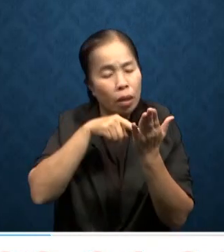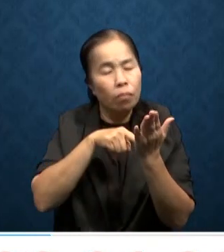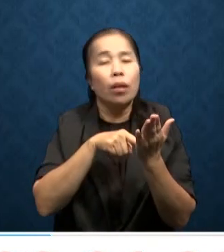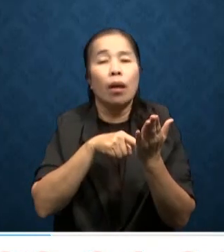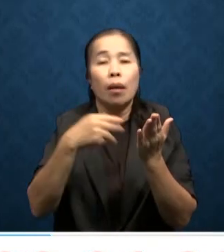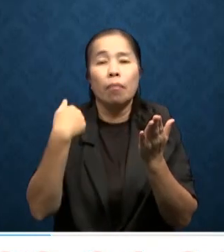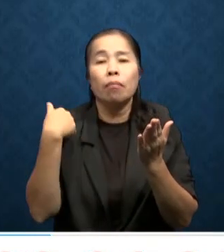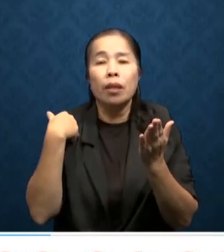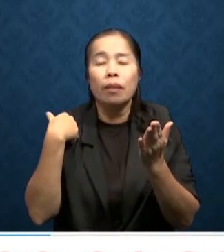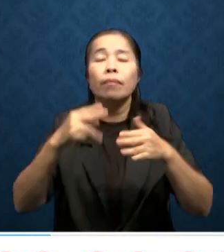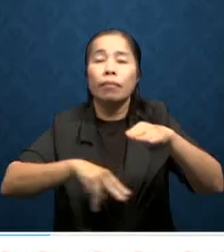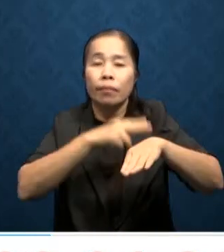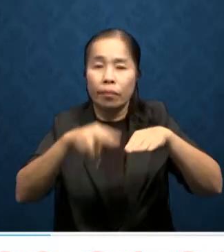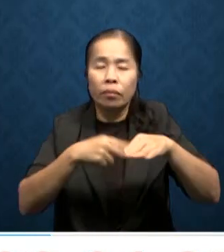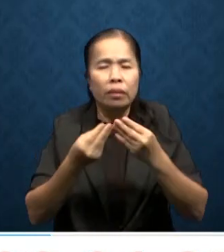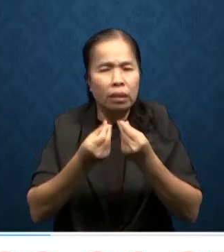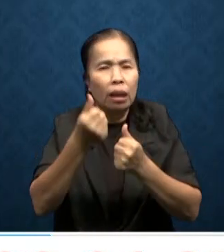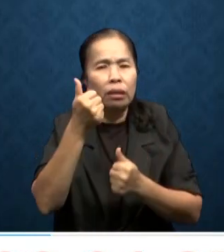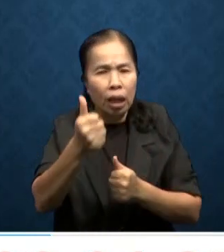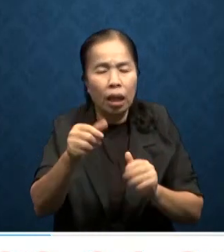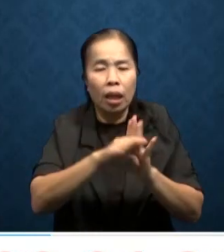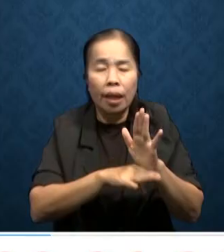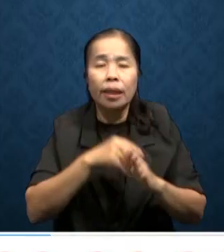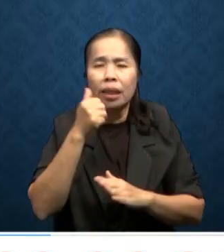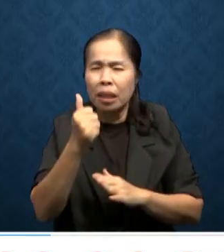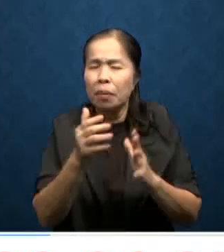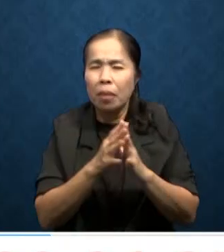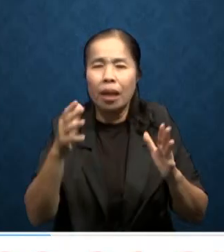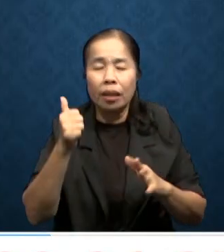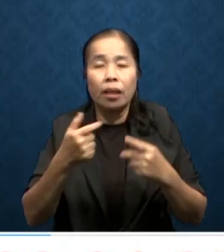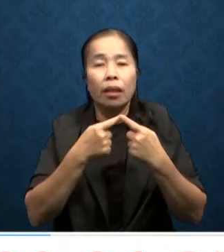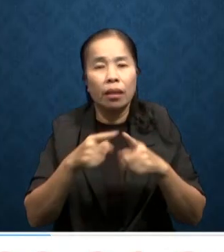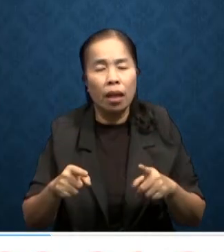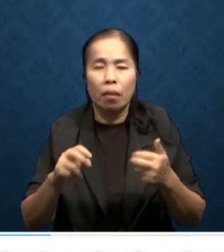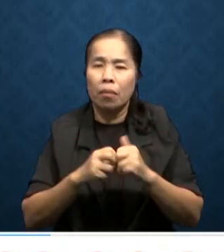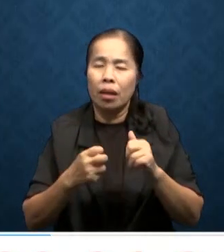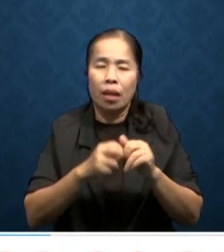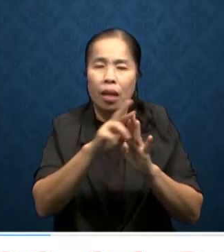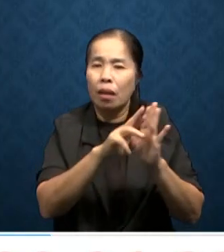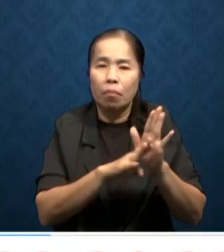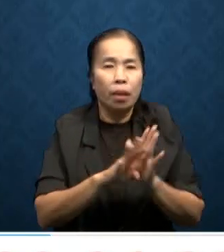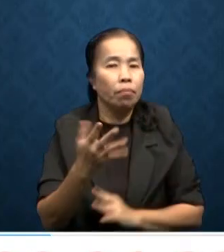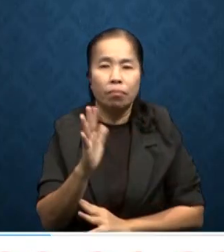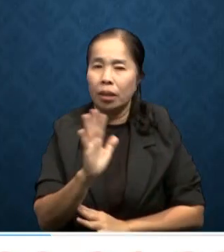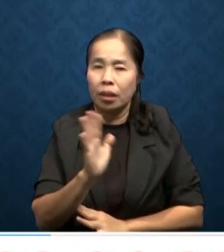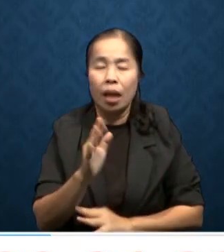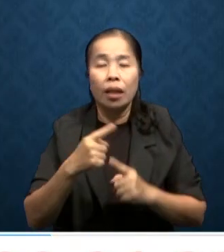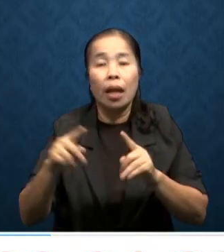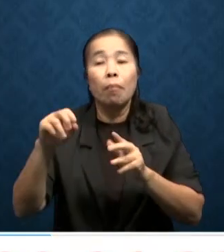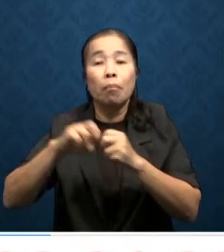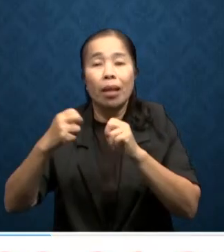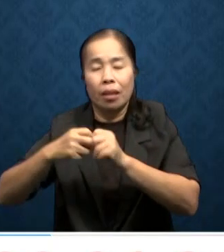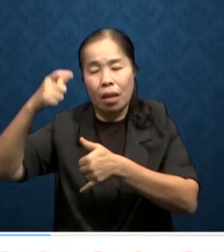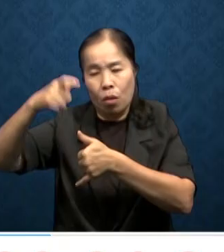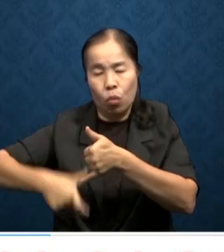กำหนดให้มีการตรวจสภาพไว้โดยละเอียดมากมายนะฮะปัญหาไม่ได้อยู่ที่ระเบียบหรือกฎหมายปัญหามันอยู่ที่ตัว